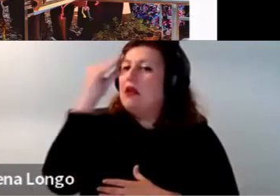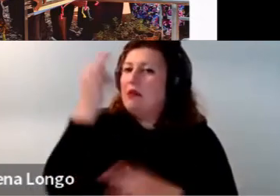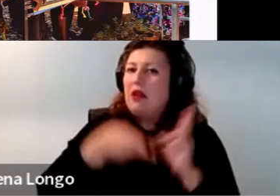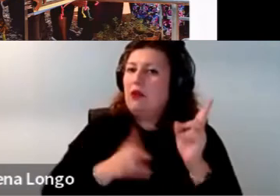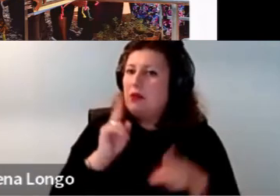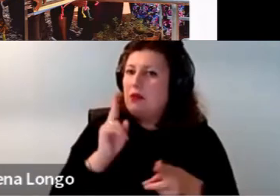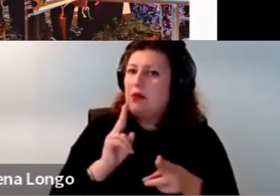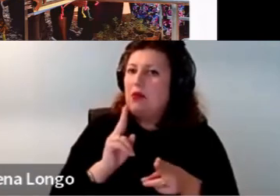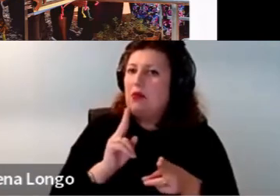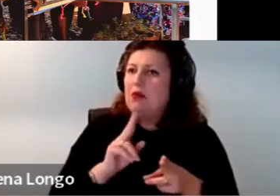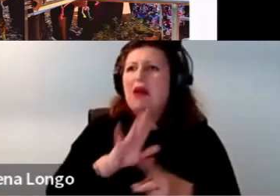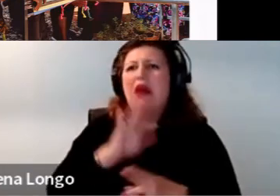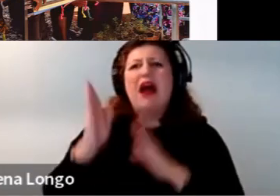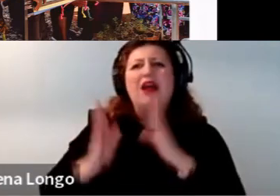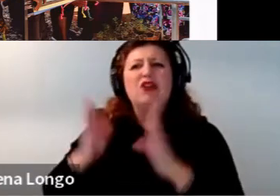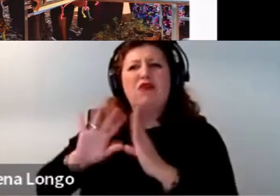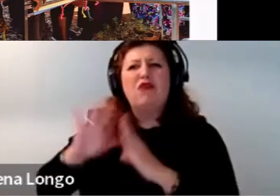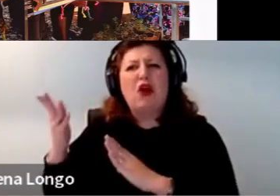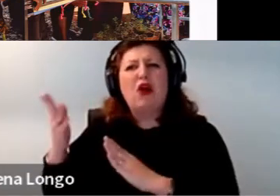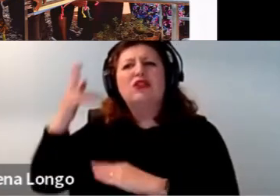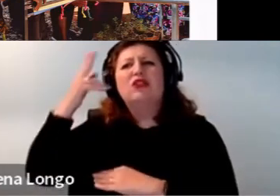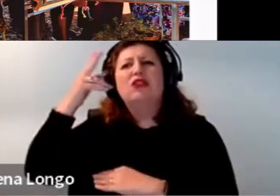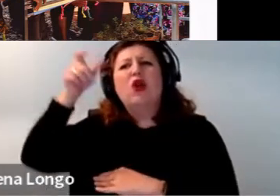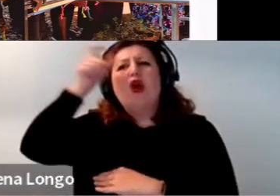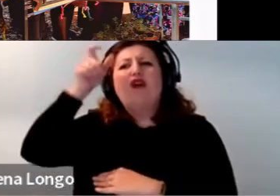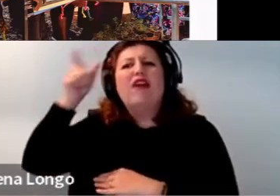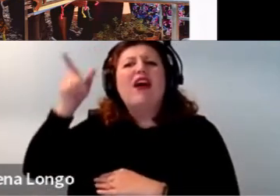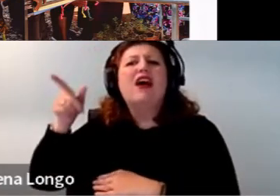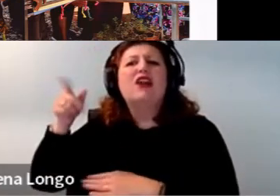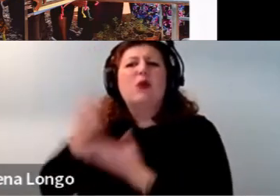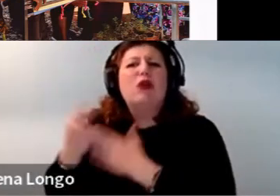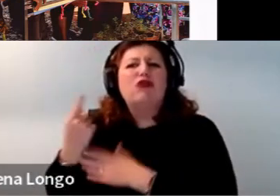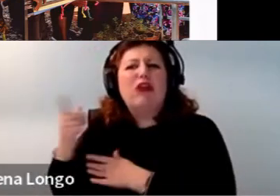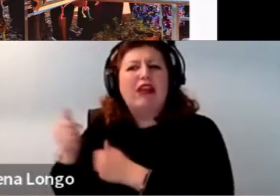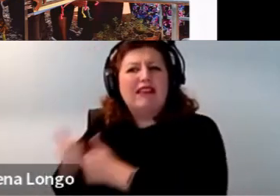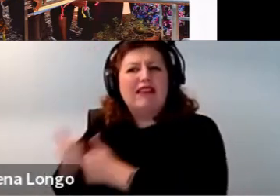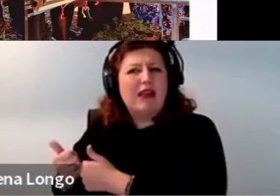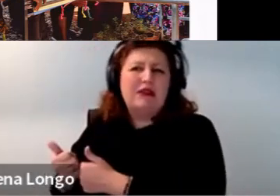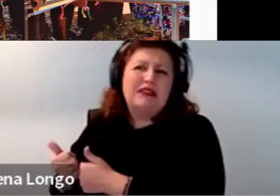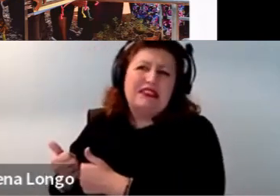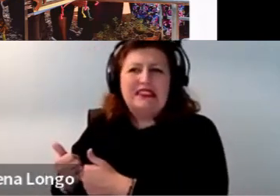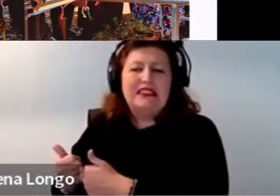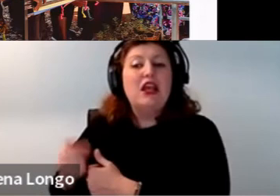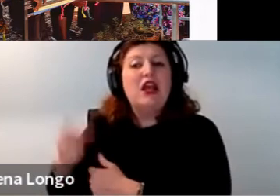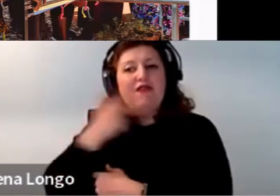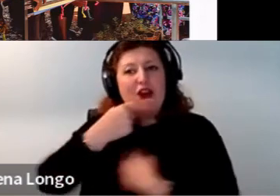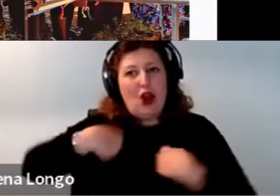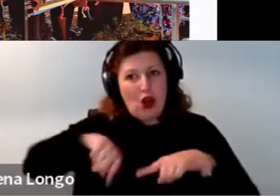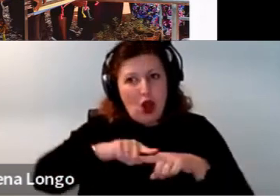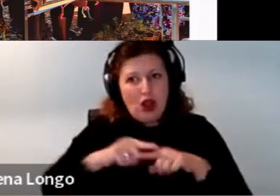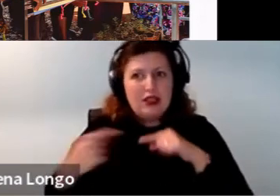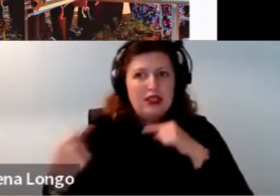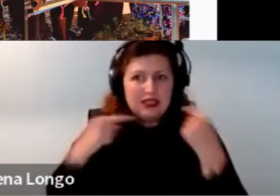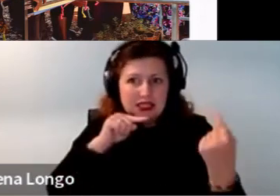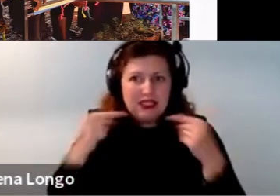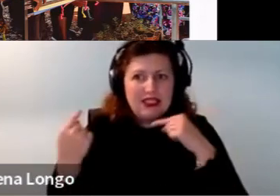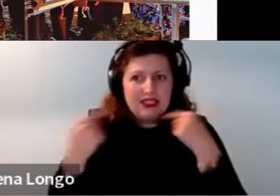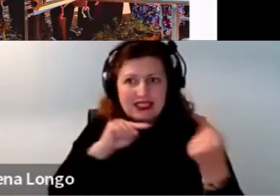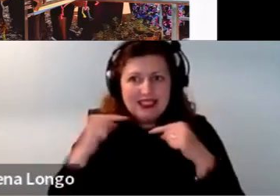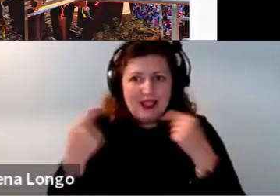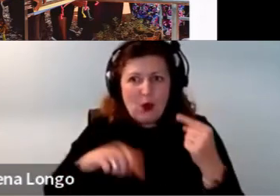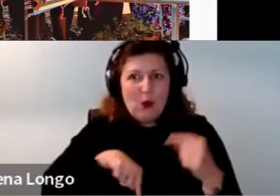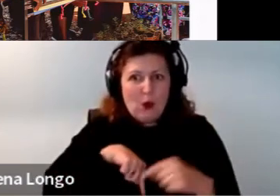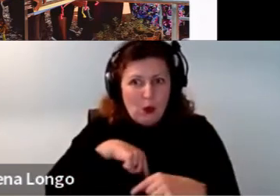stanno portando avanti con il governo. Quindi magari la discussione a volte un po' lunga che abbiamo fatto su certi aspetti